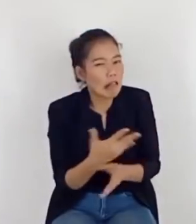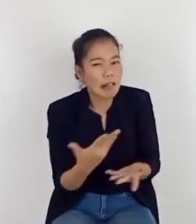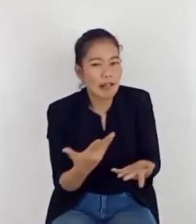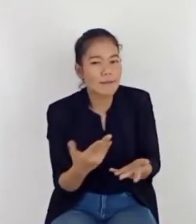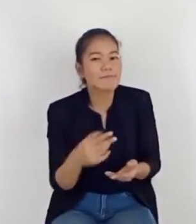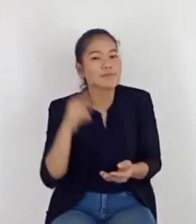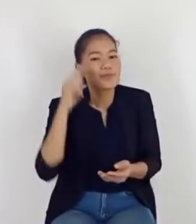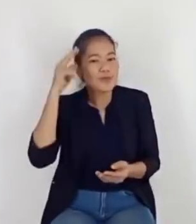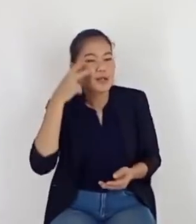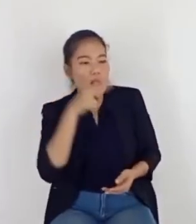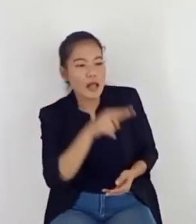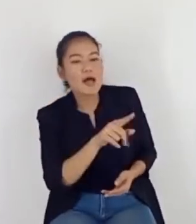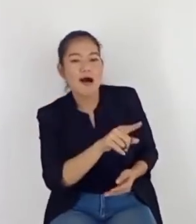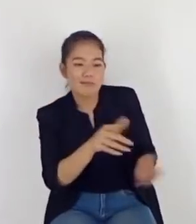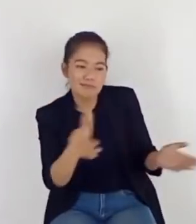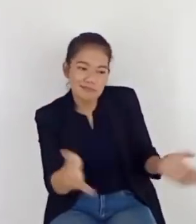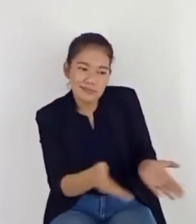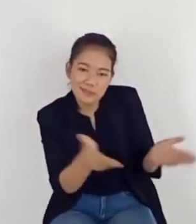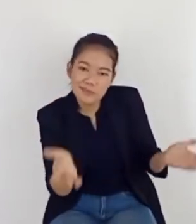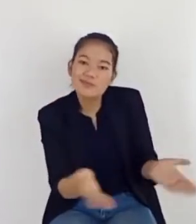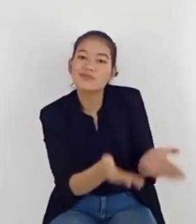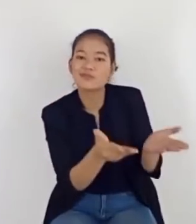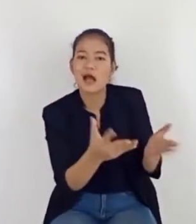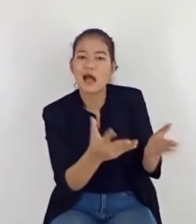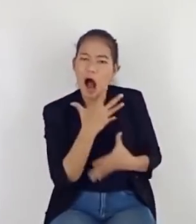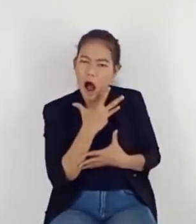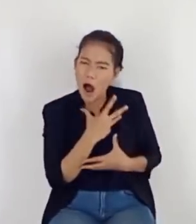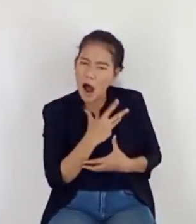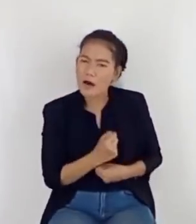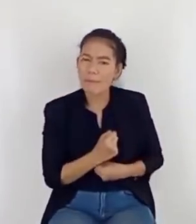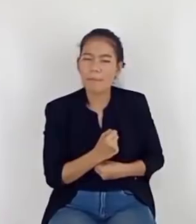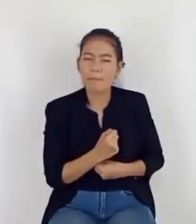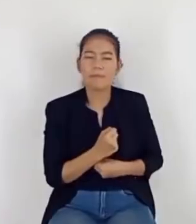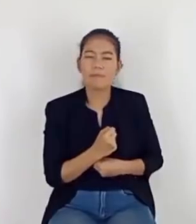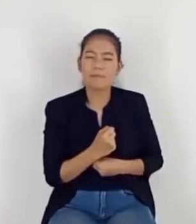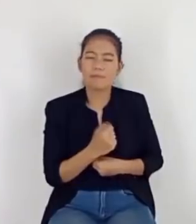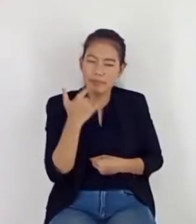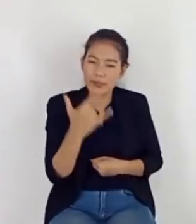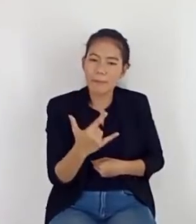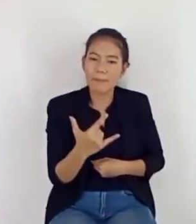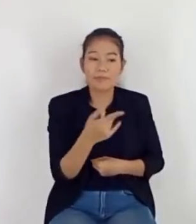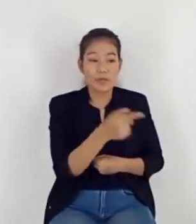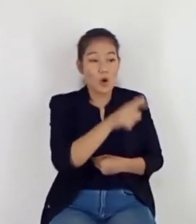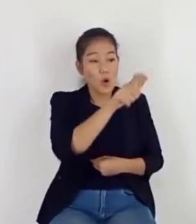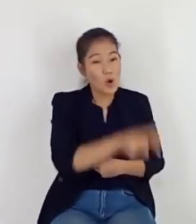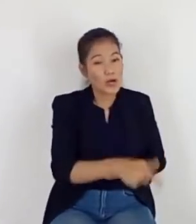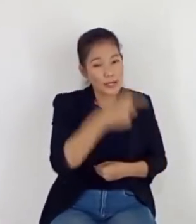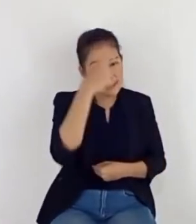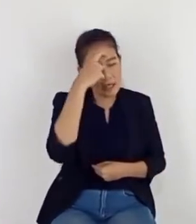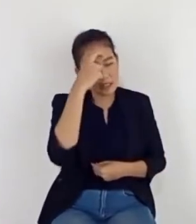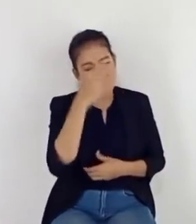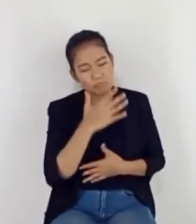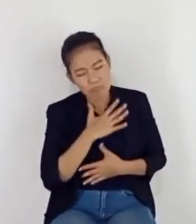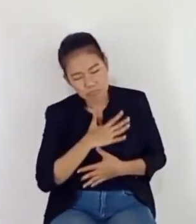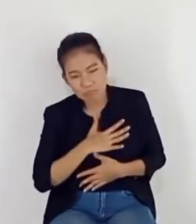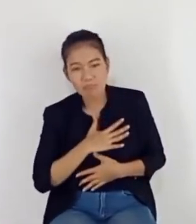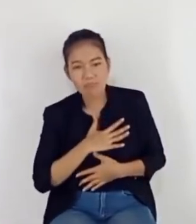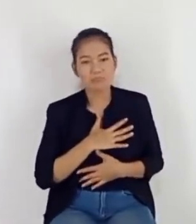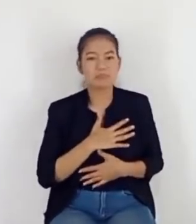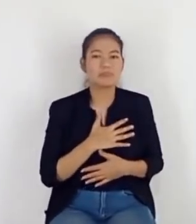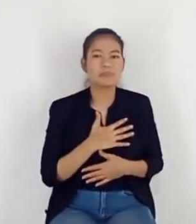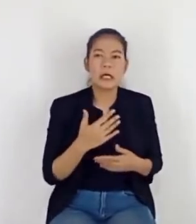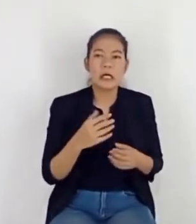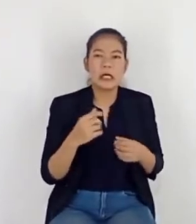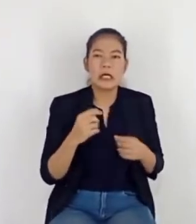Tuhan menghibur orang yang kehilangan harapan ketika dia sakit, berduka, dan gagal kehidupannya.